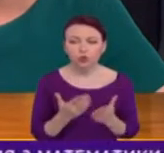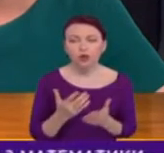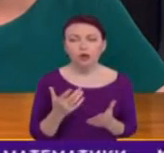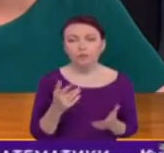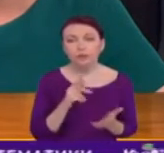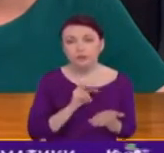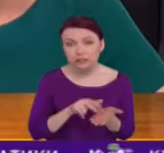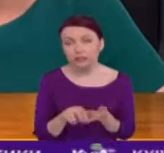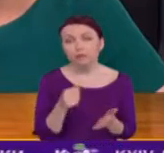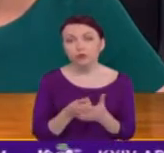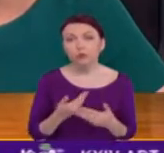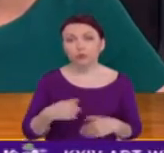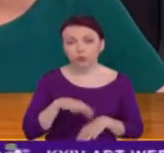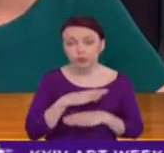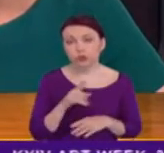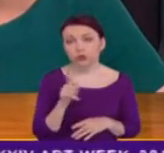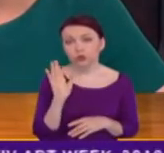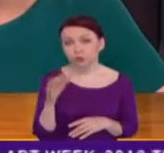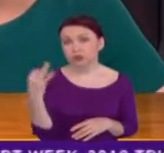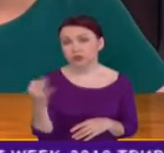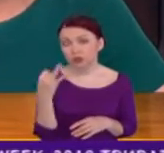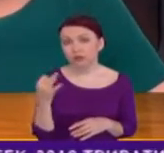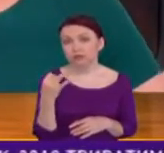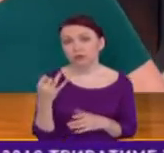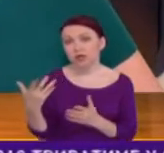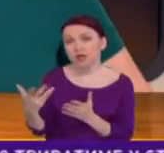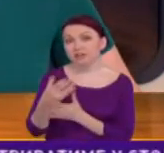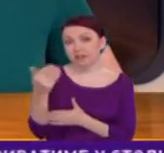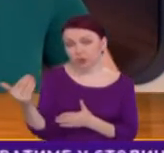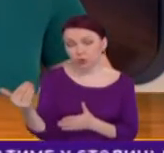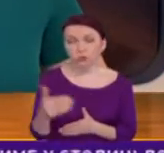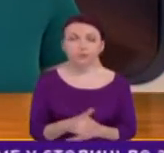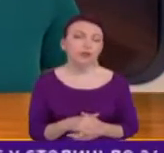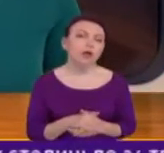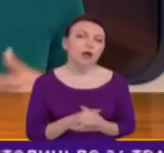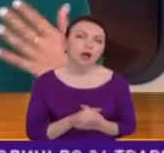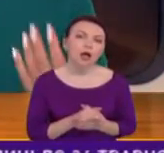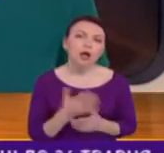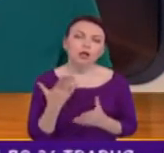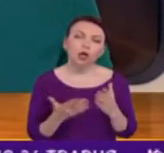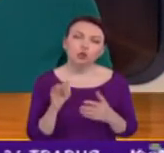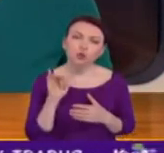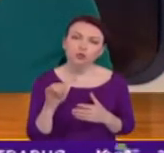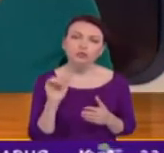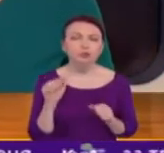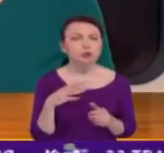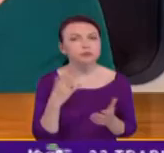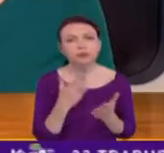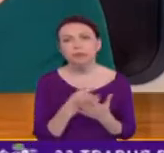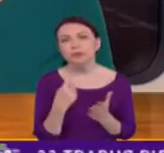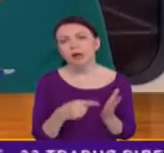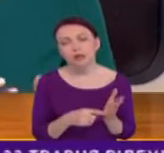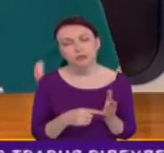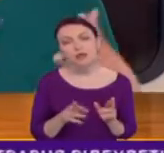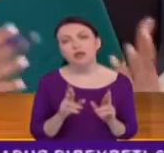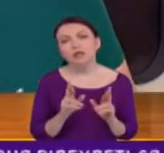того, до тієї пропозиції, що буде цікава інвестору. Так, почули. Якщо у вас, можливо, є якісь питання з приводу того,